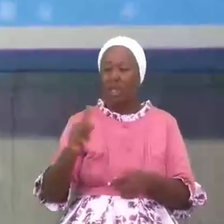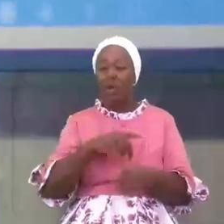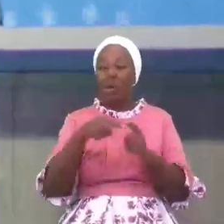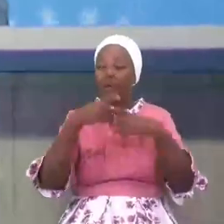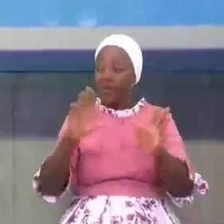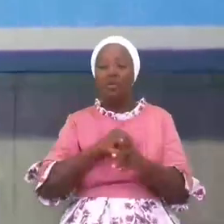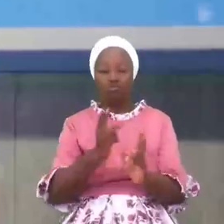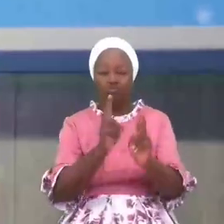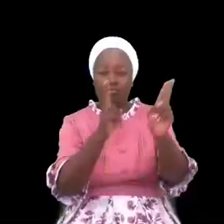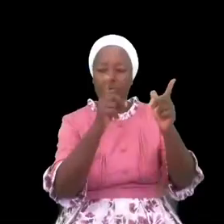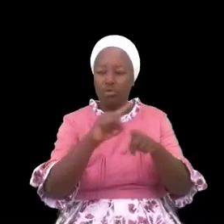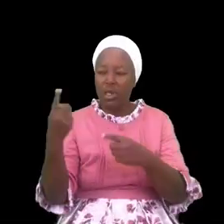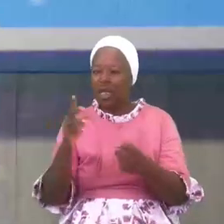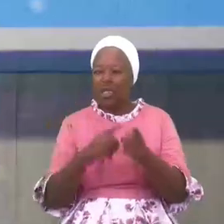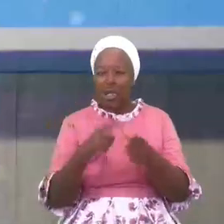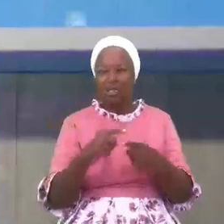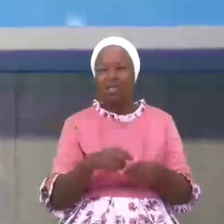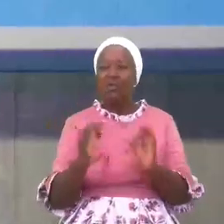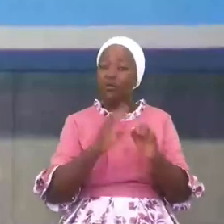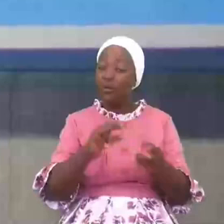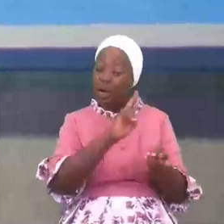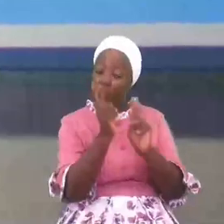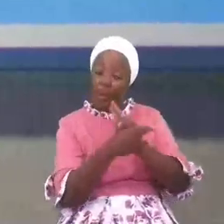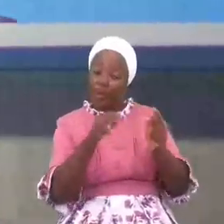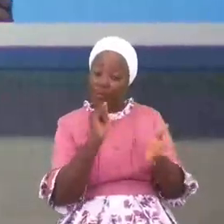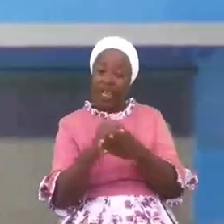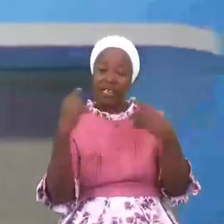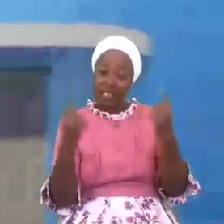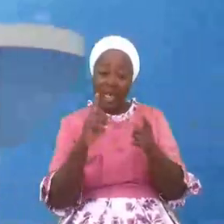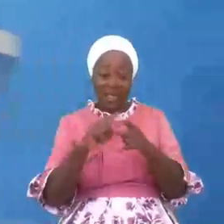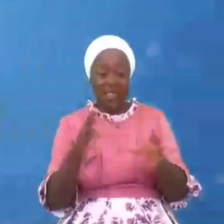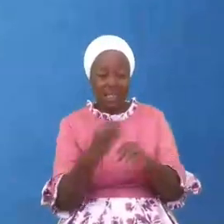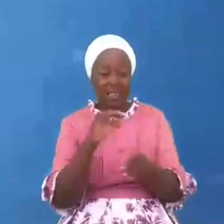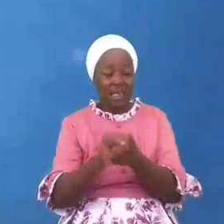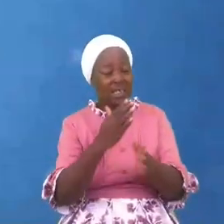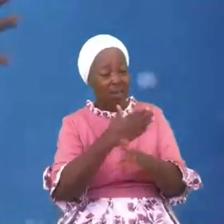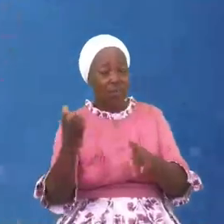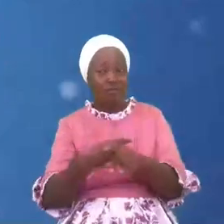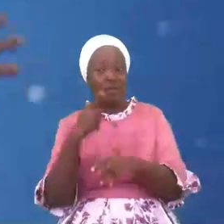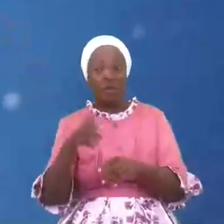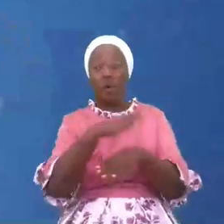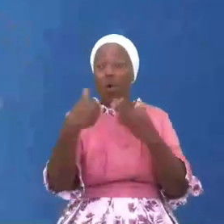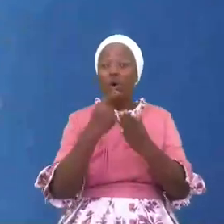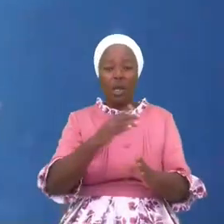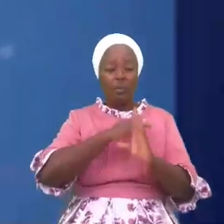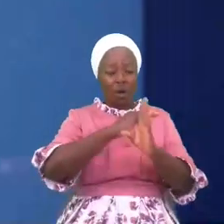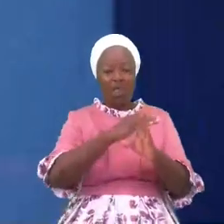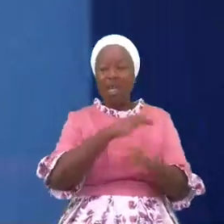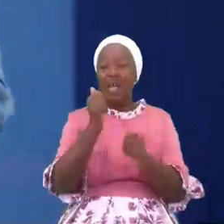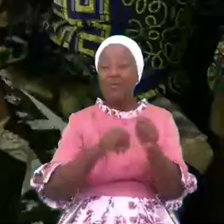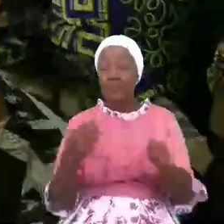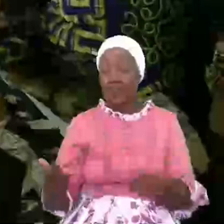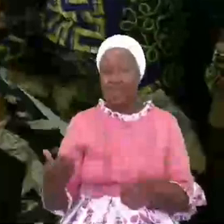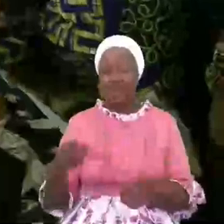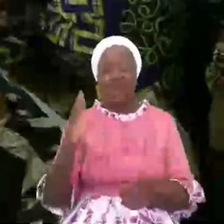vais courir et aller là-bas. Si tu peux te repentir de ça et ôter tout cela de ta vie, tous les blocages, tout